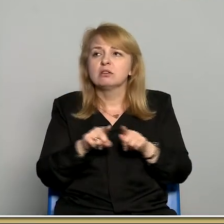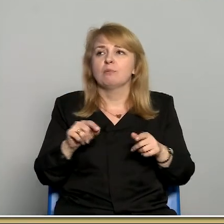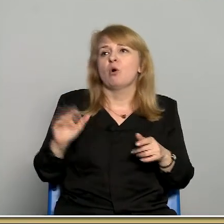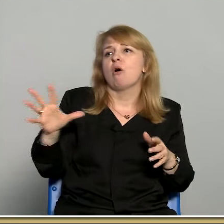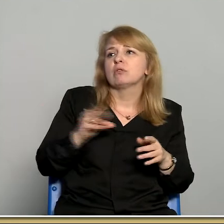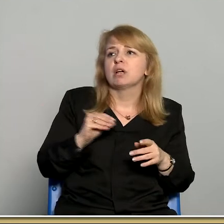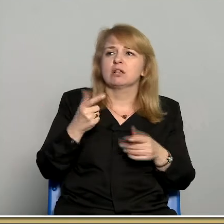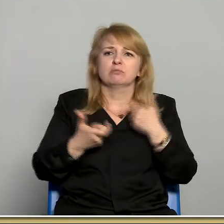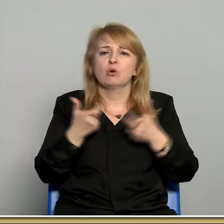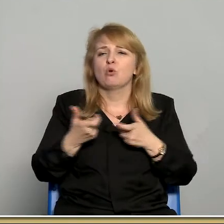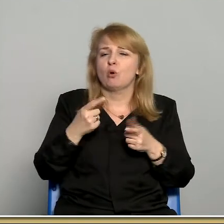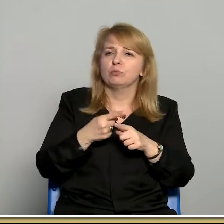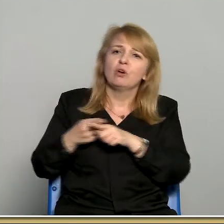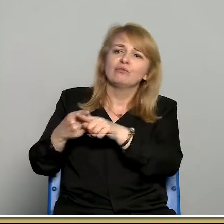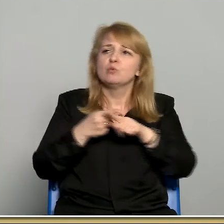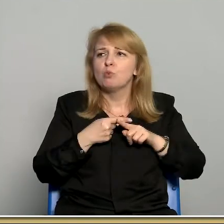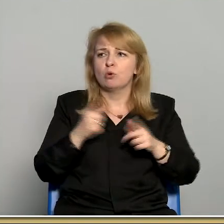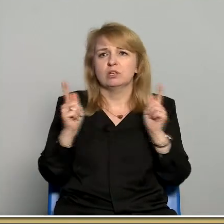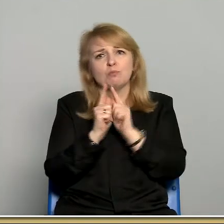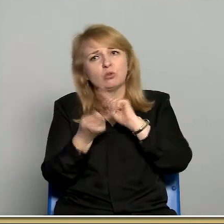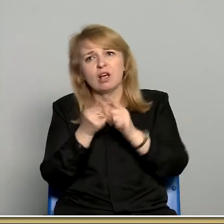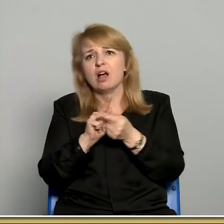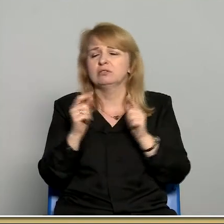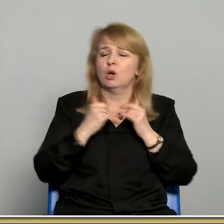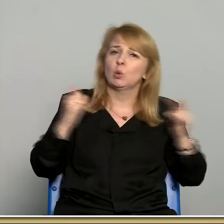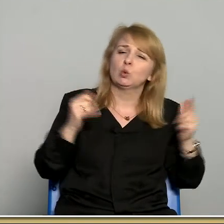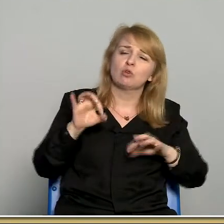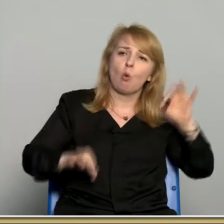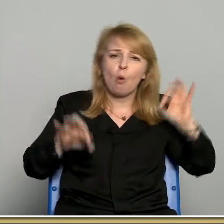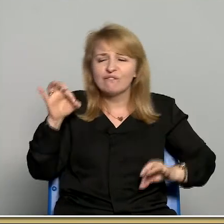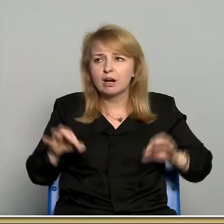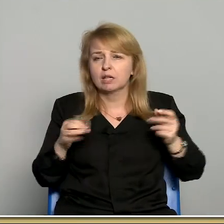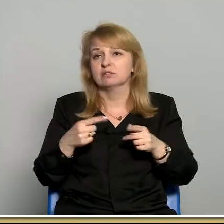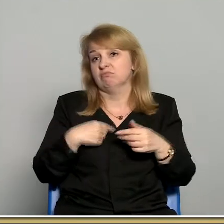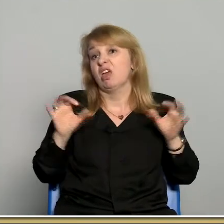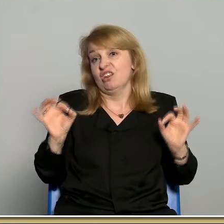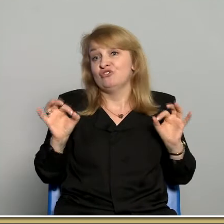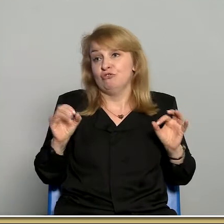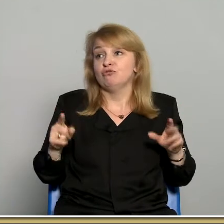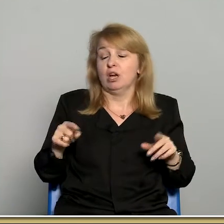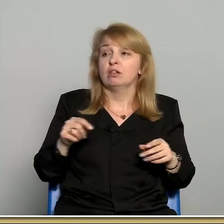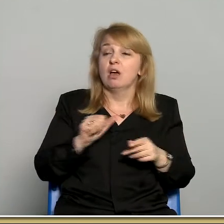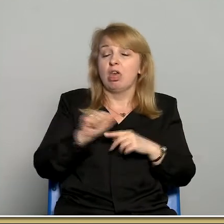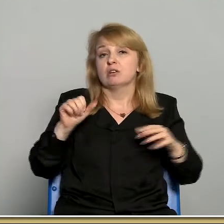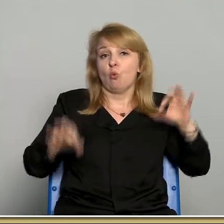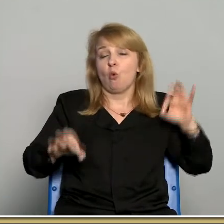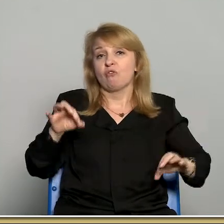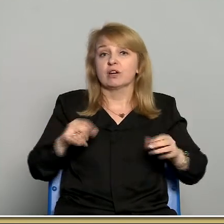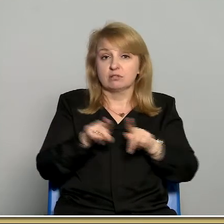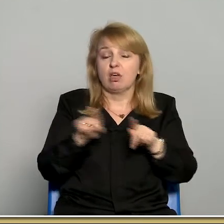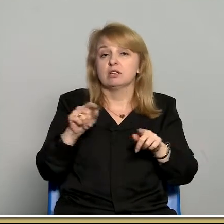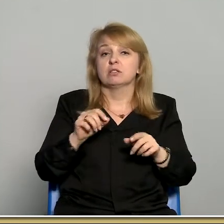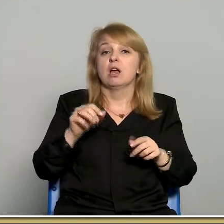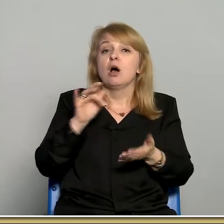organizowanie wspólnie spotkań, warsztatów, konferencji. Zresztą już dzisiaj mobilne punkty informacyjne,